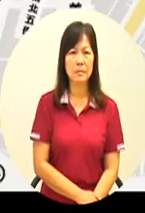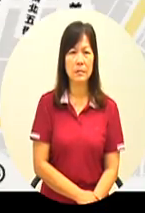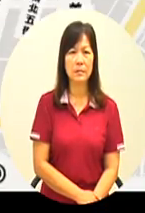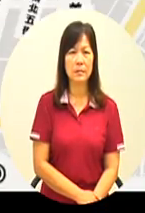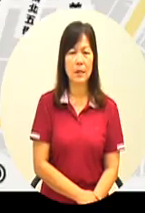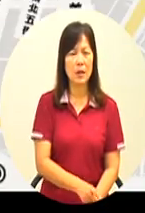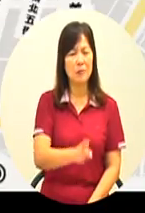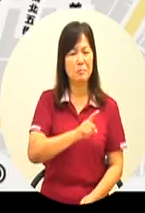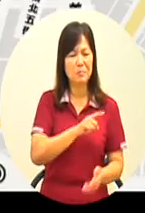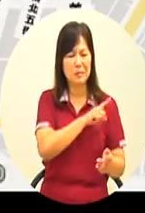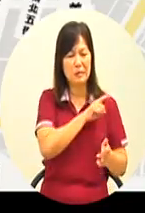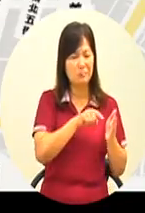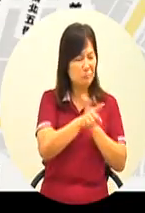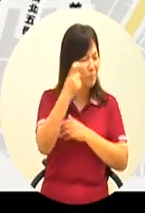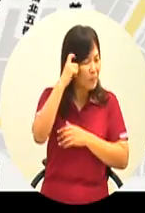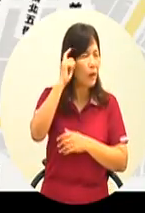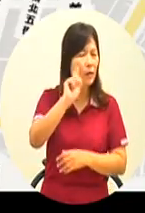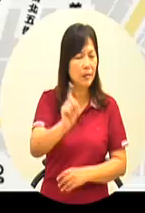依你的直觉啊，